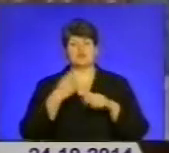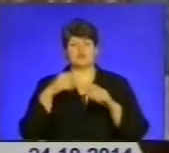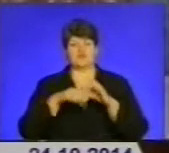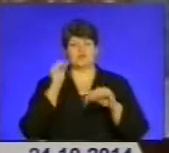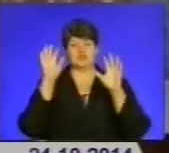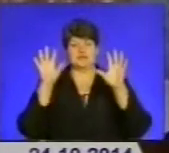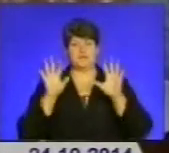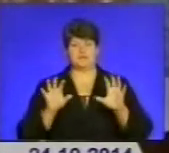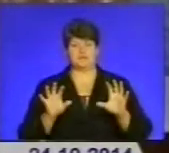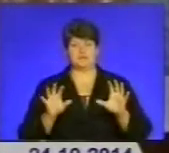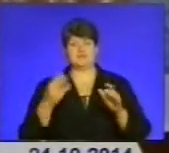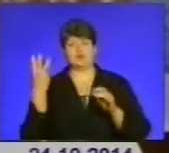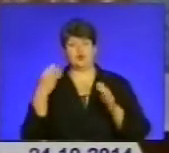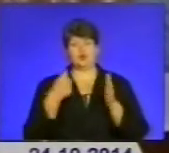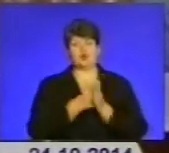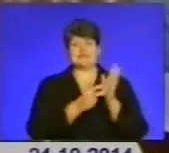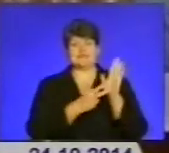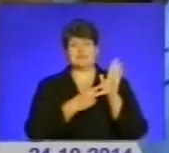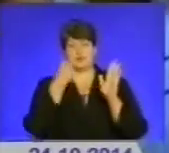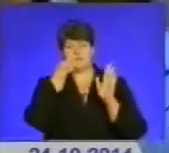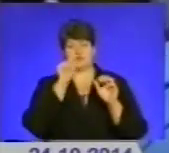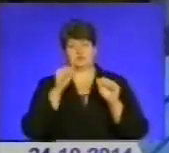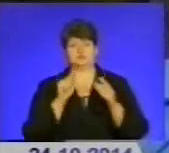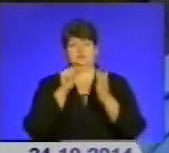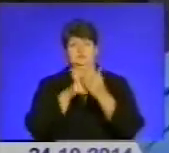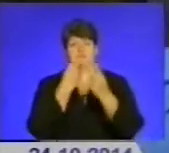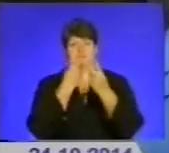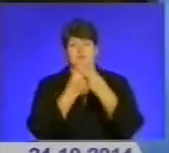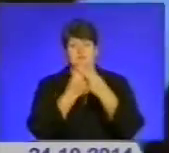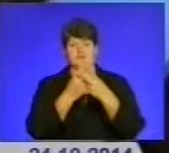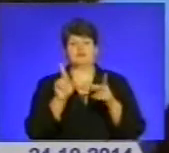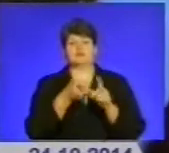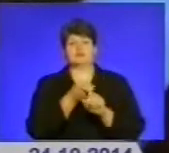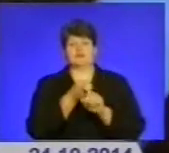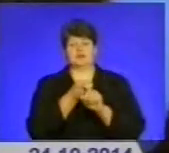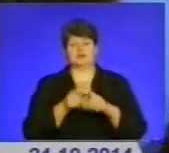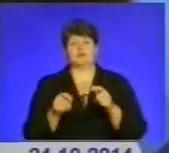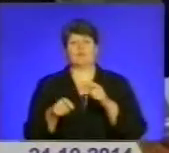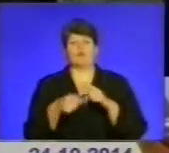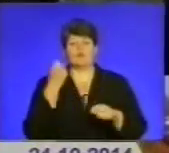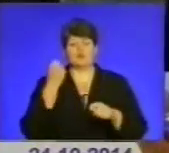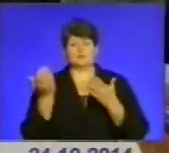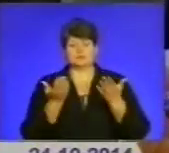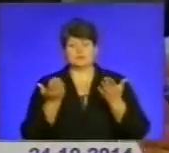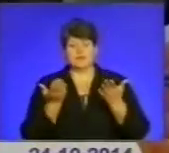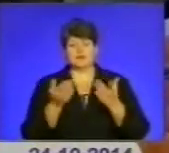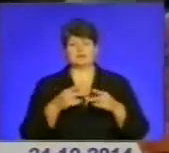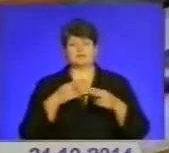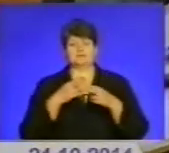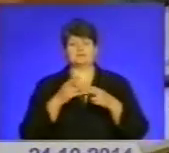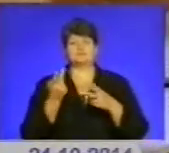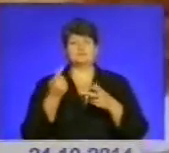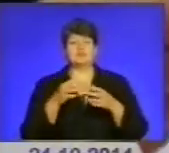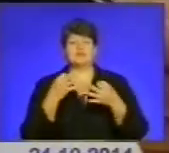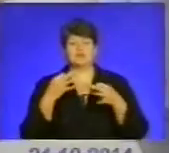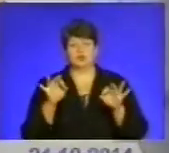законодавство. Від 3 до 7 років можна потрапити за грати. Все залежить від злочину. До 3 років позбавлення волі загрожує за перешкоджання громадянам